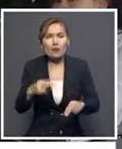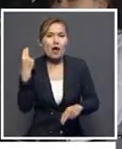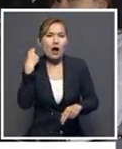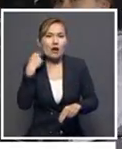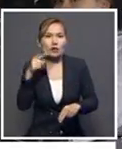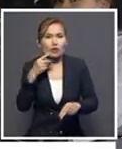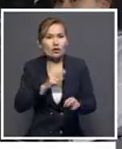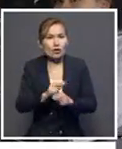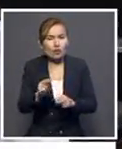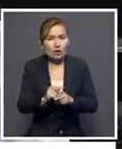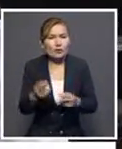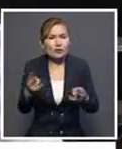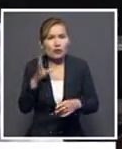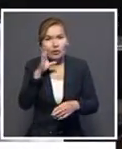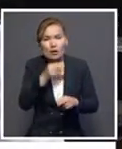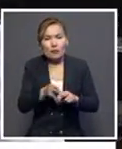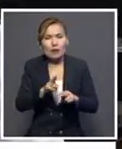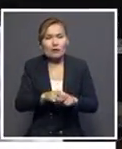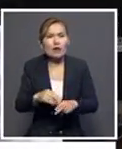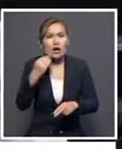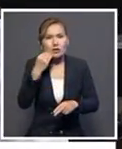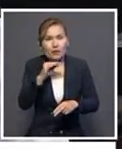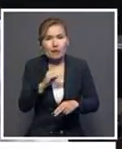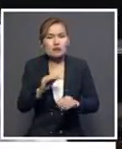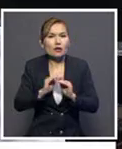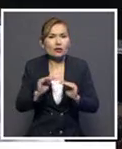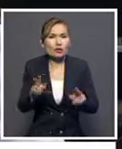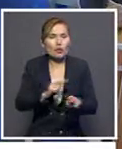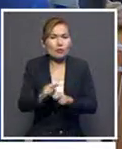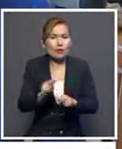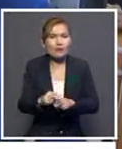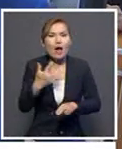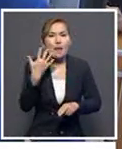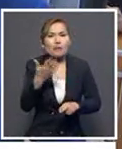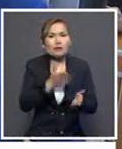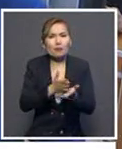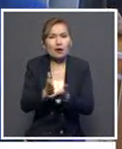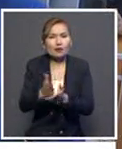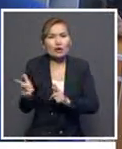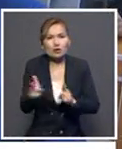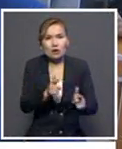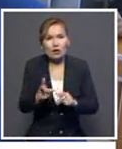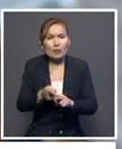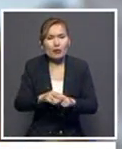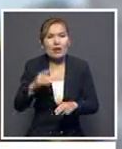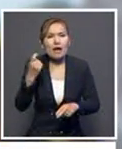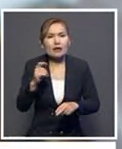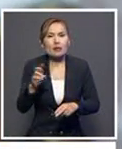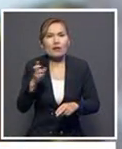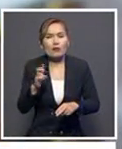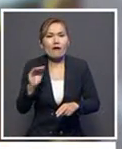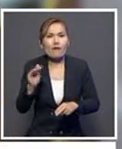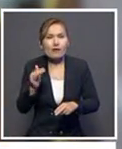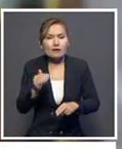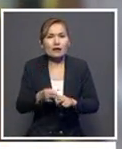үлгеру. Дегенмен басты мақсат сан емес, сапа. Ол үшін дайындық жұмыстары 5 бағыт бойынша жүріп жатыр. Олар химия, биология,